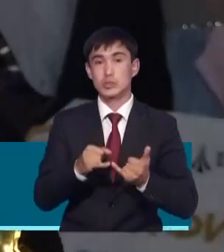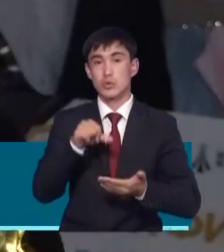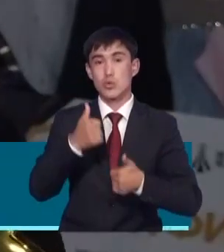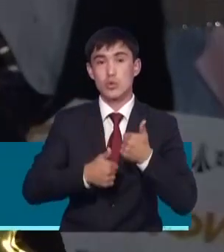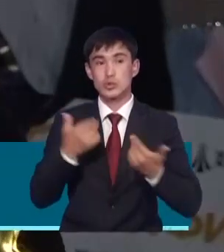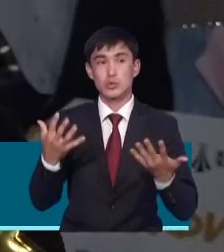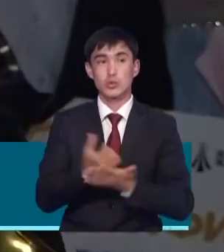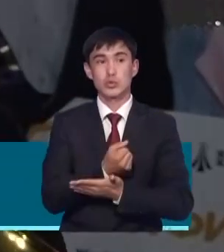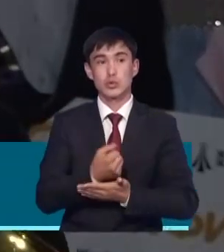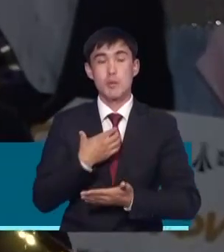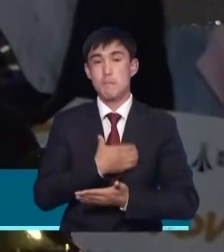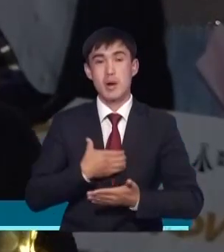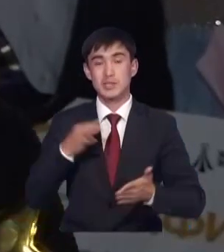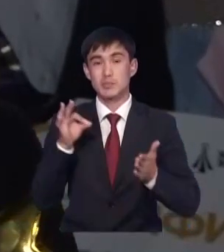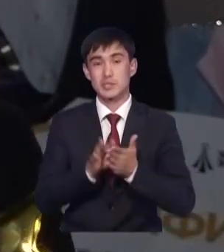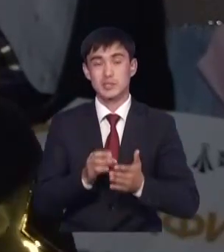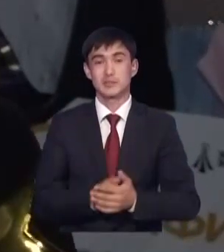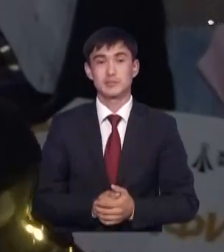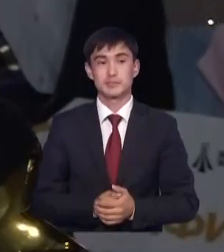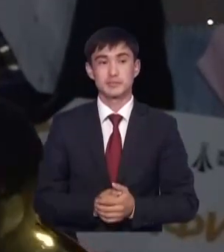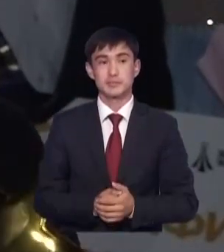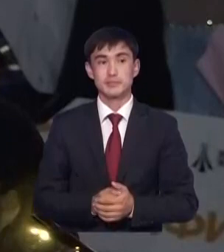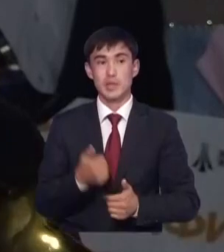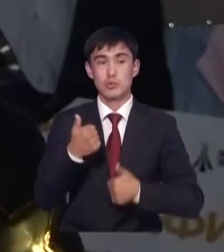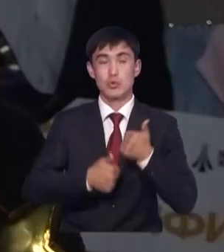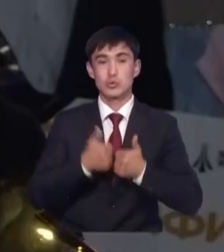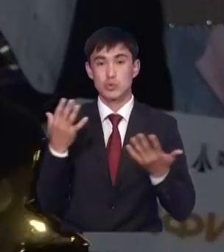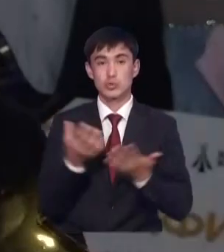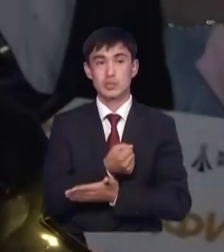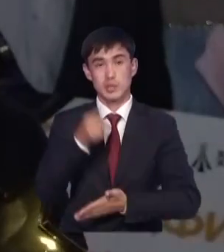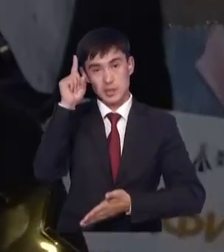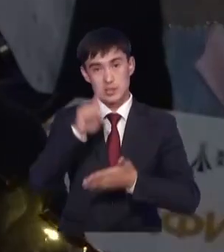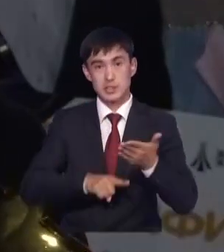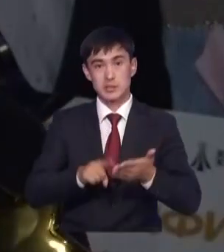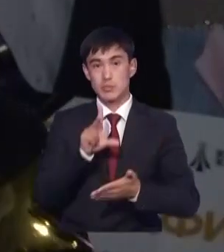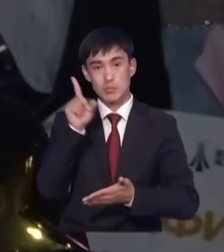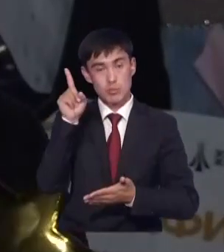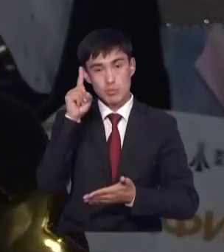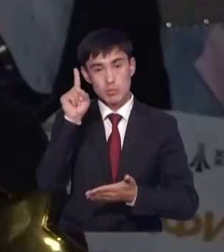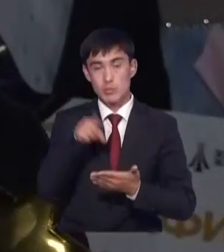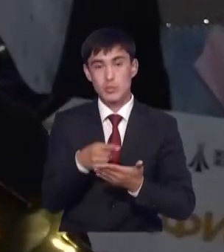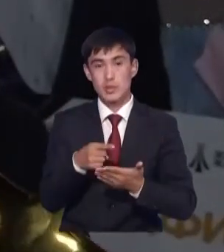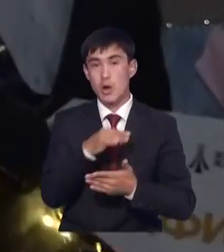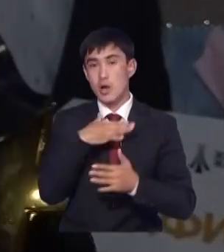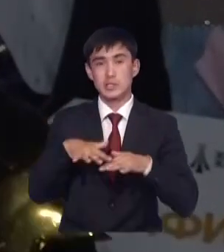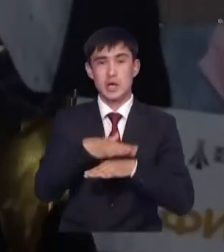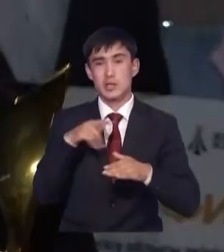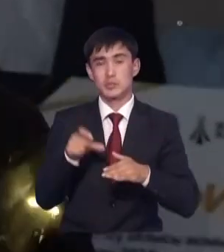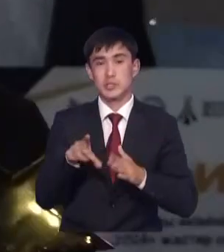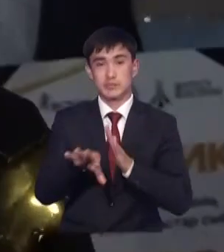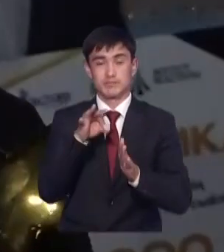ұту маған өте маңызды бір мақсаттардың бірі болды. Және бұл конкурсты ұтатыныма нақты сенімді болған жоқпын, бірақ қаншама адамның ішінен өзім